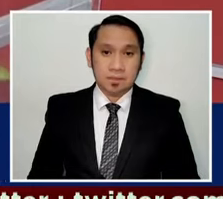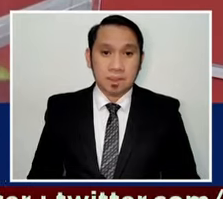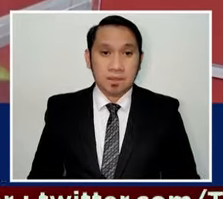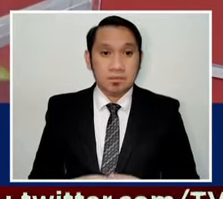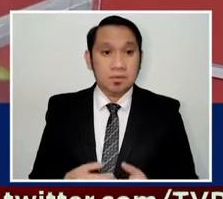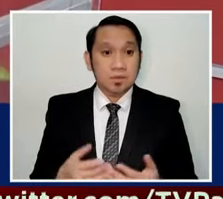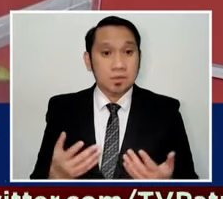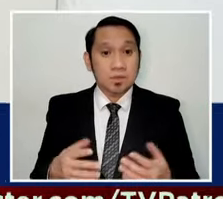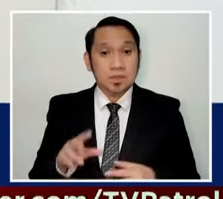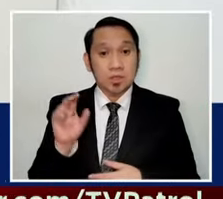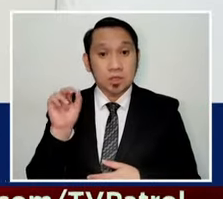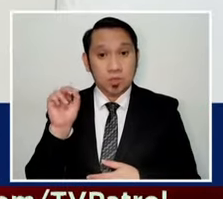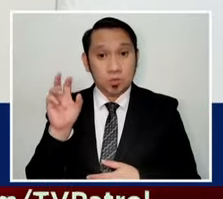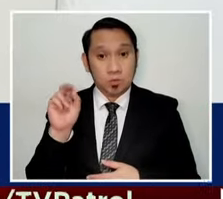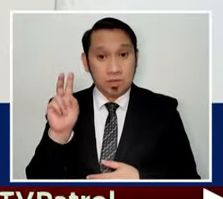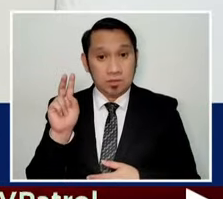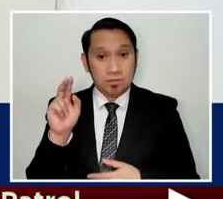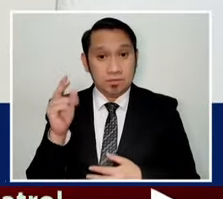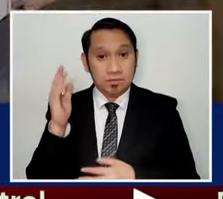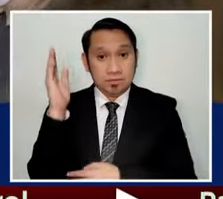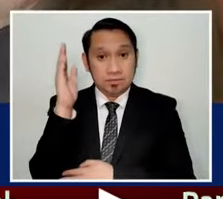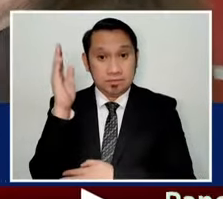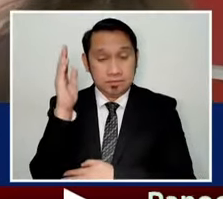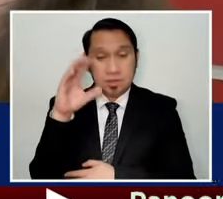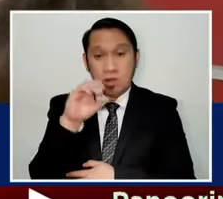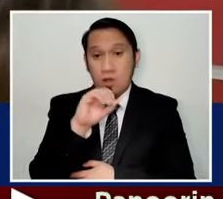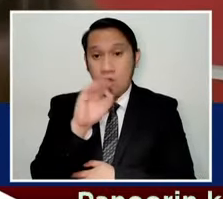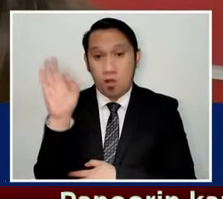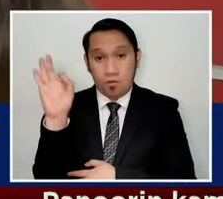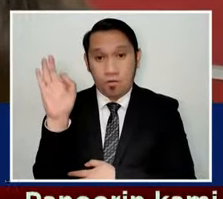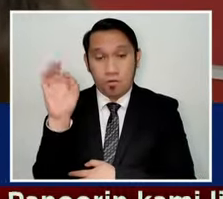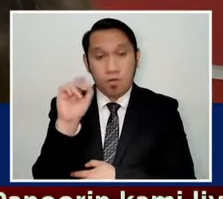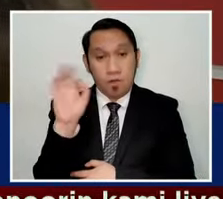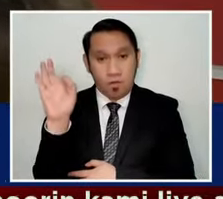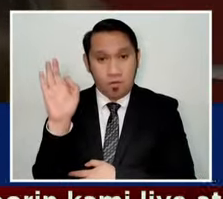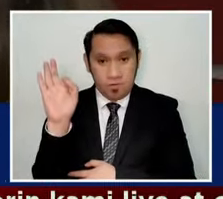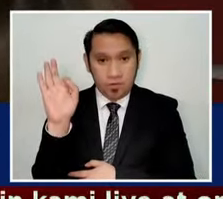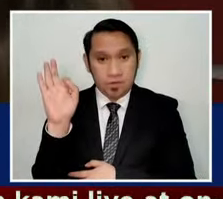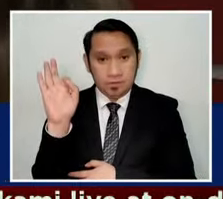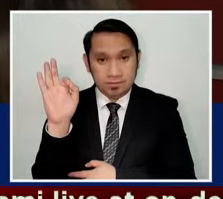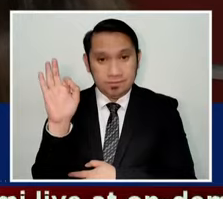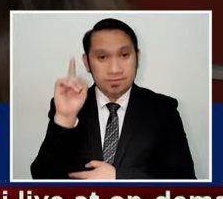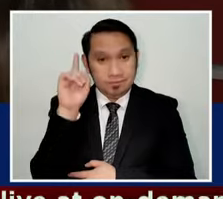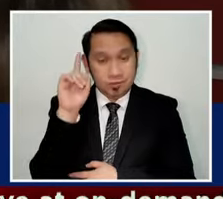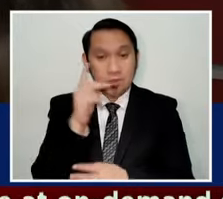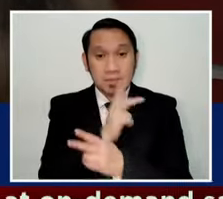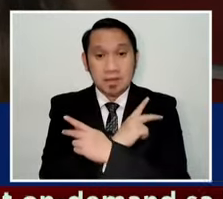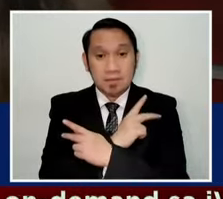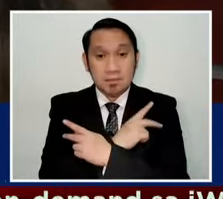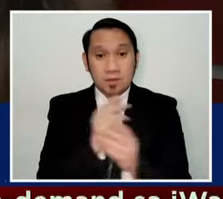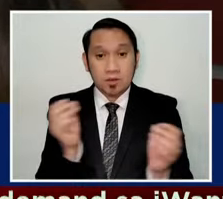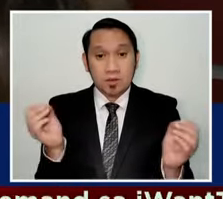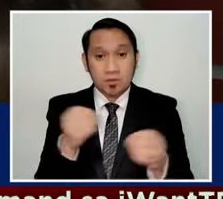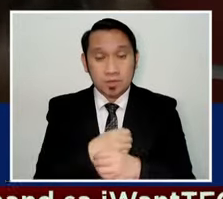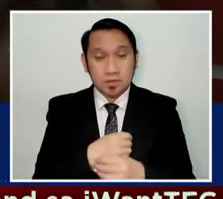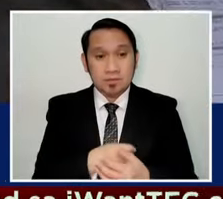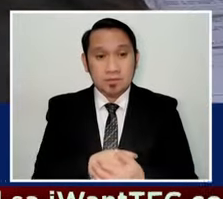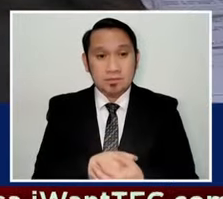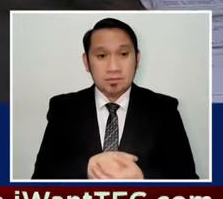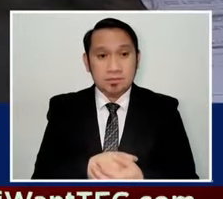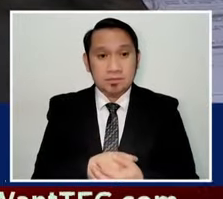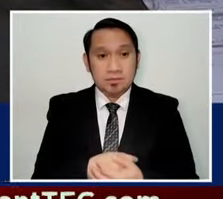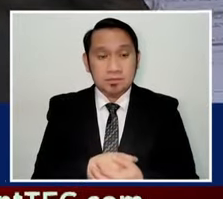Pagpatak ng alas 12 ng tanghali, pinapatay ang ilaw sa mga back offices ng Pag-ibig Fund. Ito yung mga wala namang kaharap na